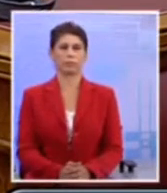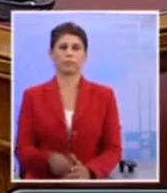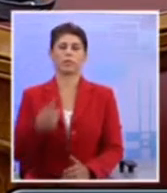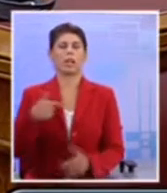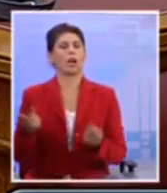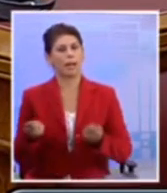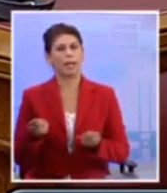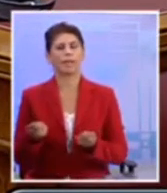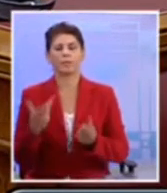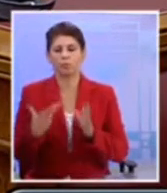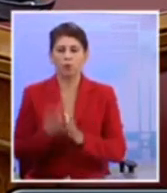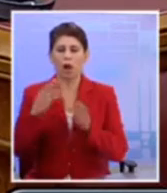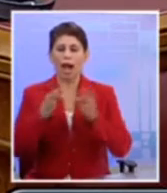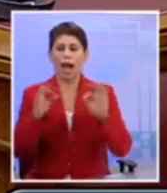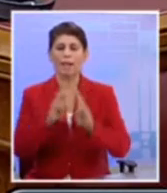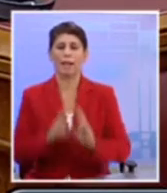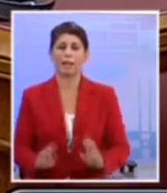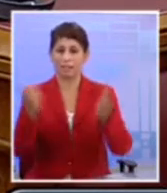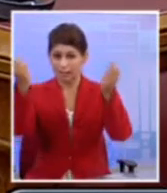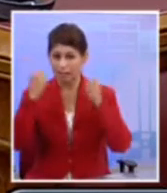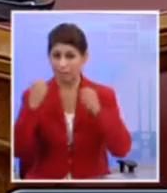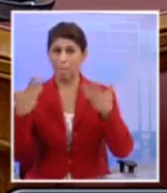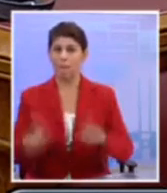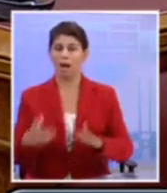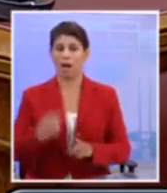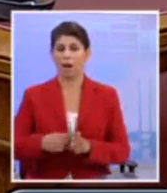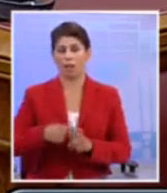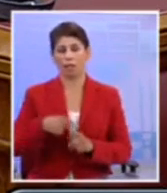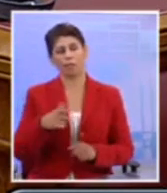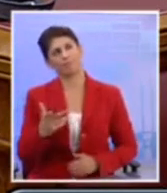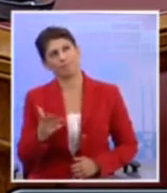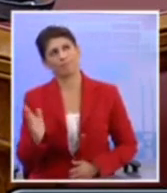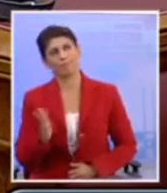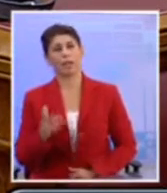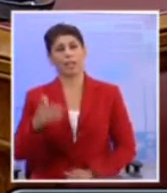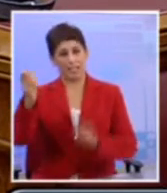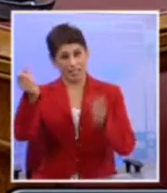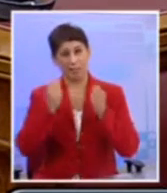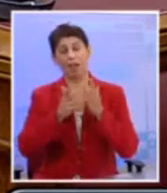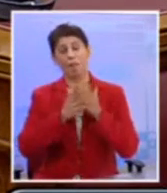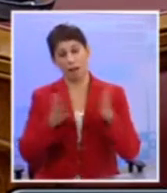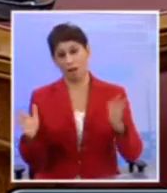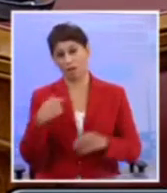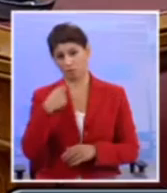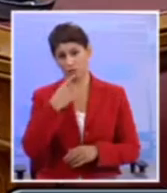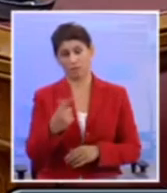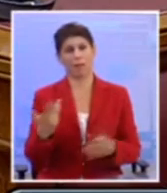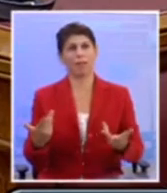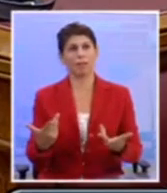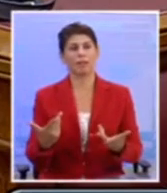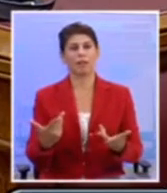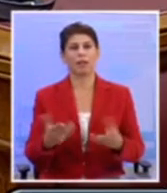της ζημιάς που έπαθε η Ελλάδα. Καλά, η ζημιά είναι τεράστια, όπως σας είπα, διότι